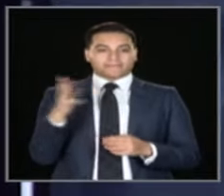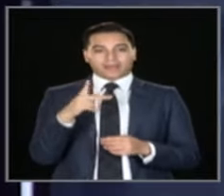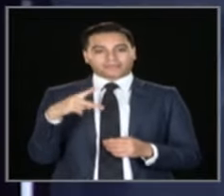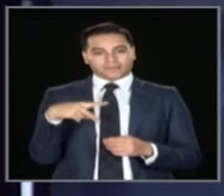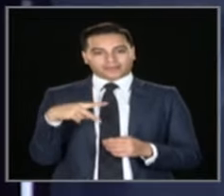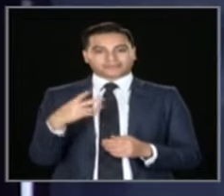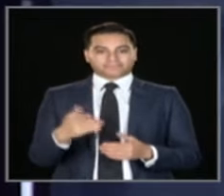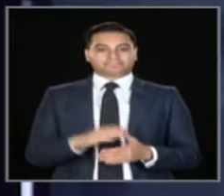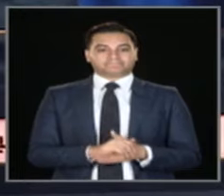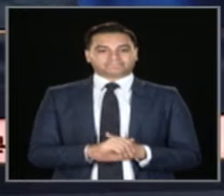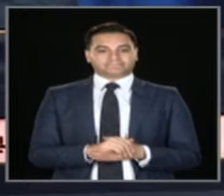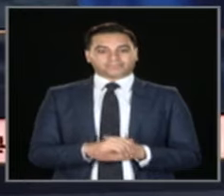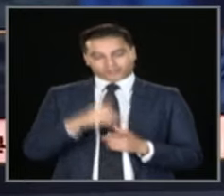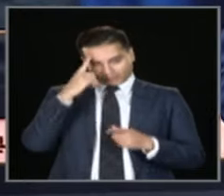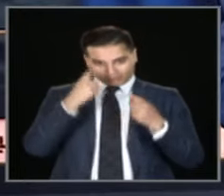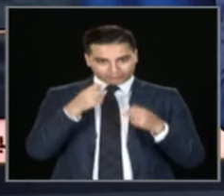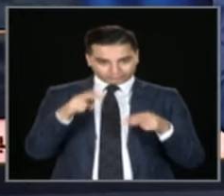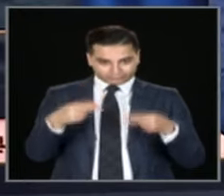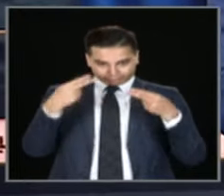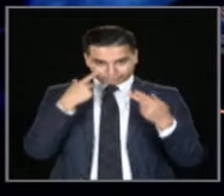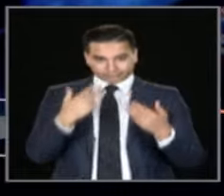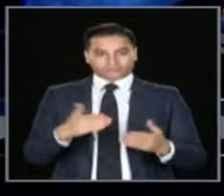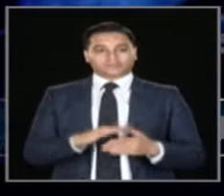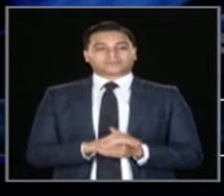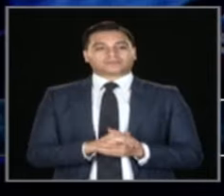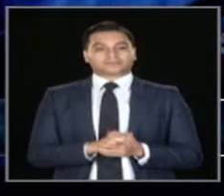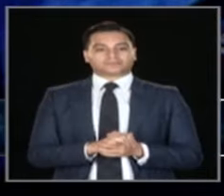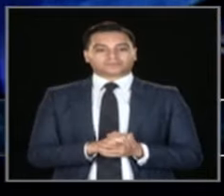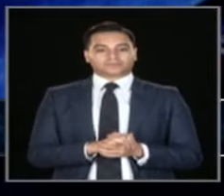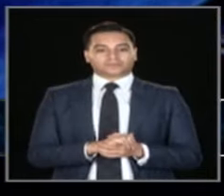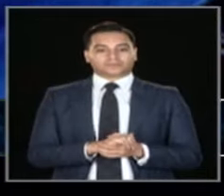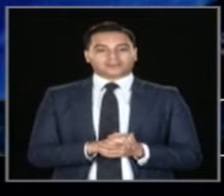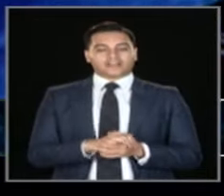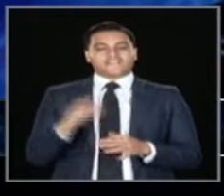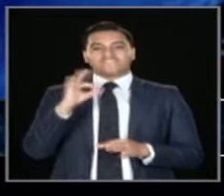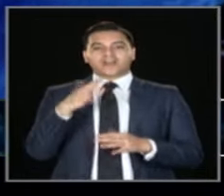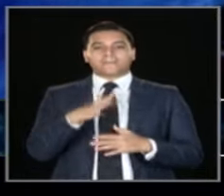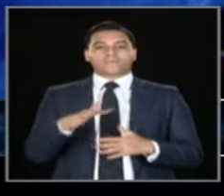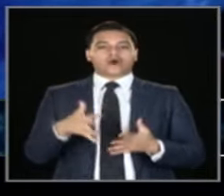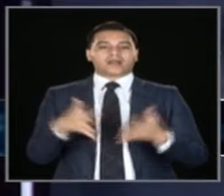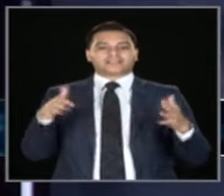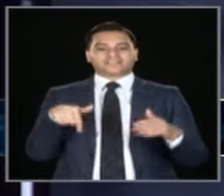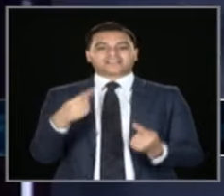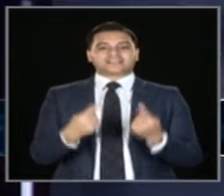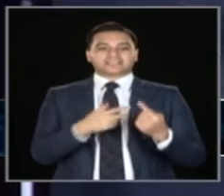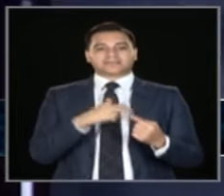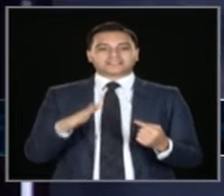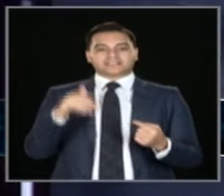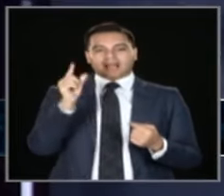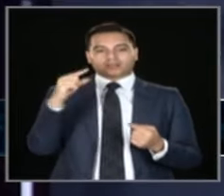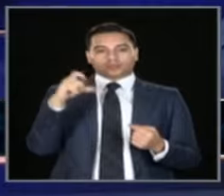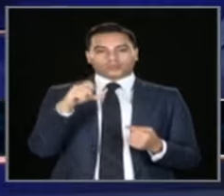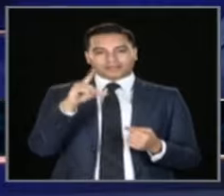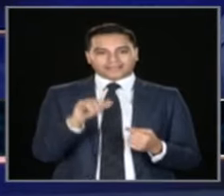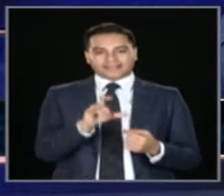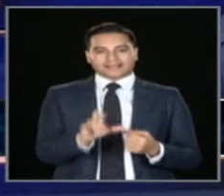3 اجابات صح من 8. تحت الضغط كاونتر. في أي محيط تقع جزيرة سانت هيلينا؟